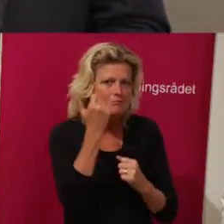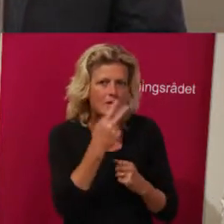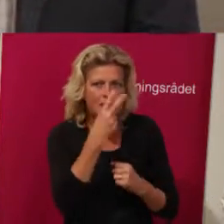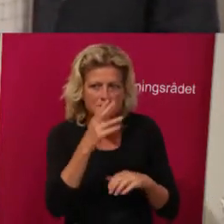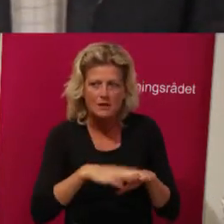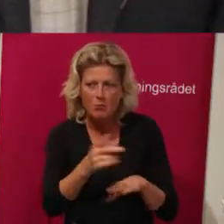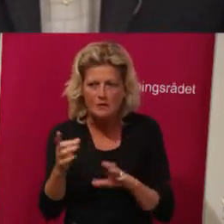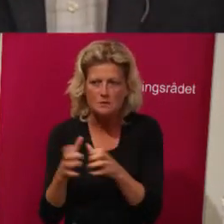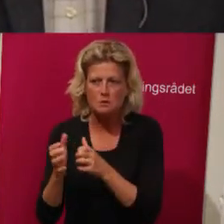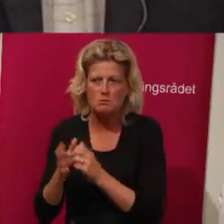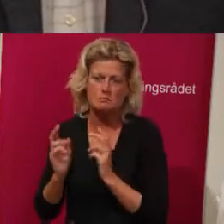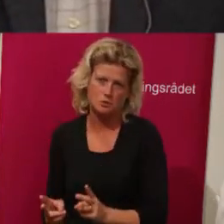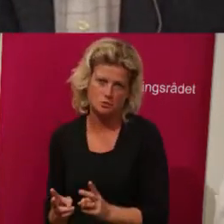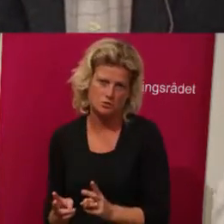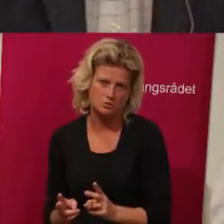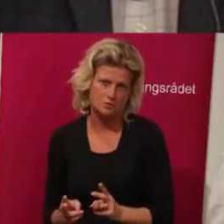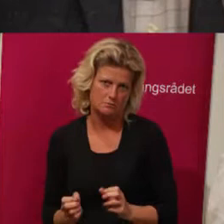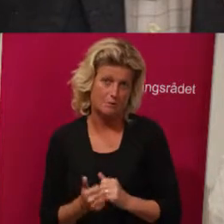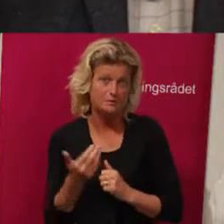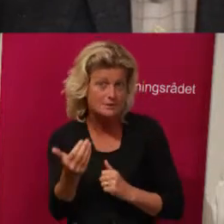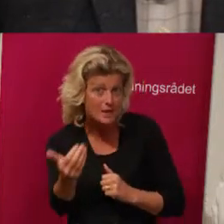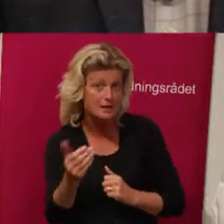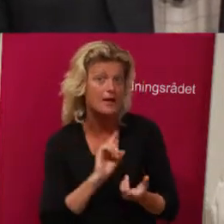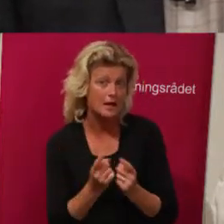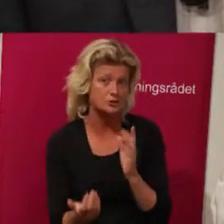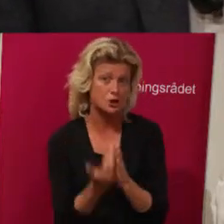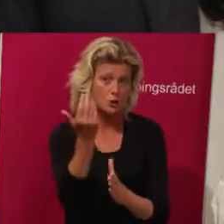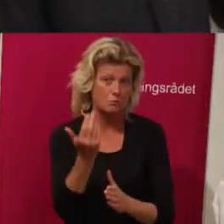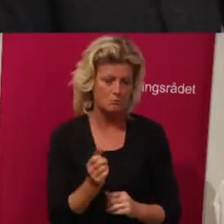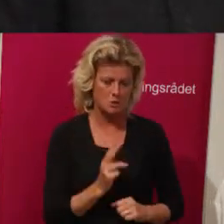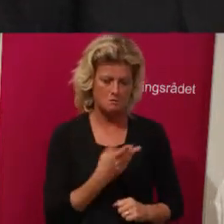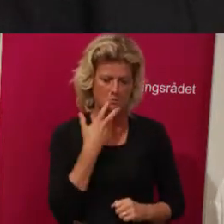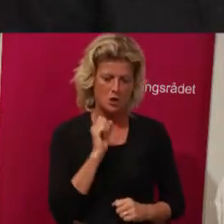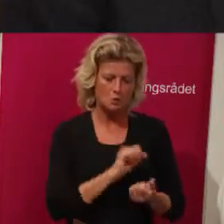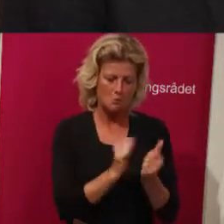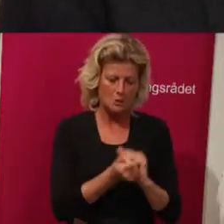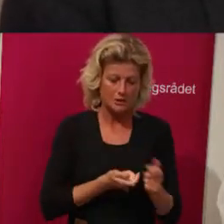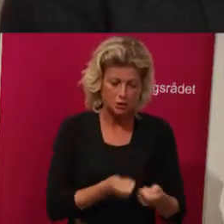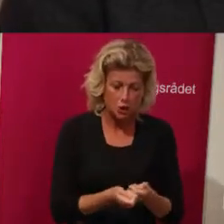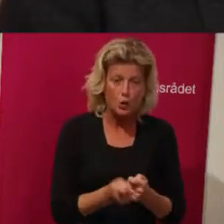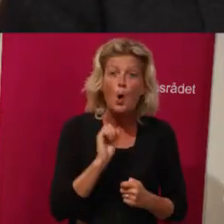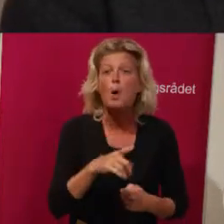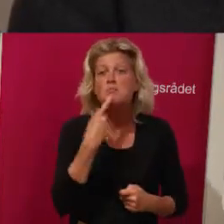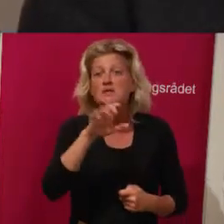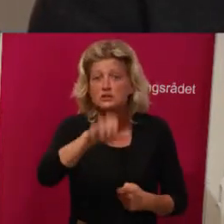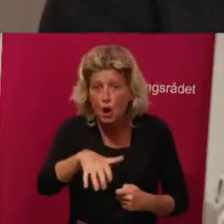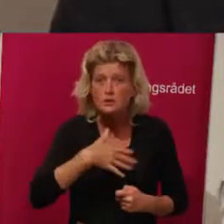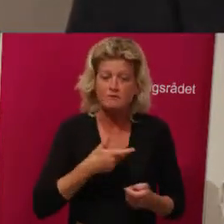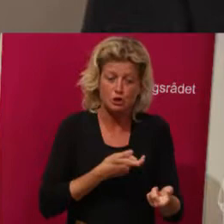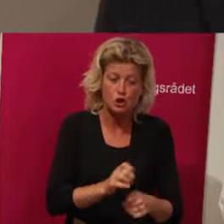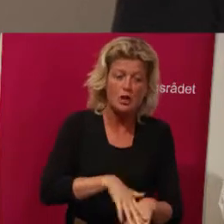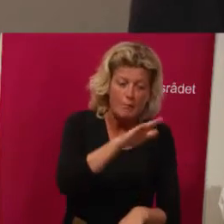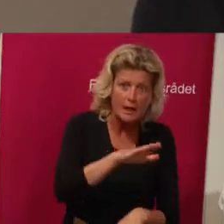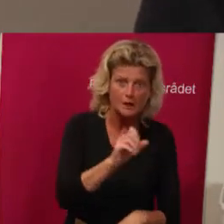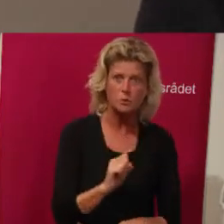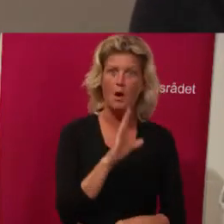samma kulturpolitiker. Och i det här fallet när vi pratar om politisk styrning, så om staten skulle vilja börja styra mera så skulle det